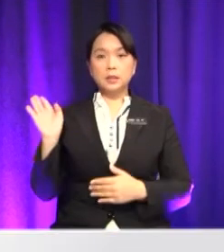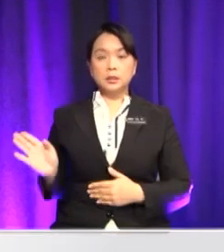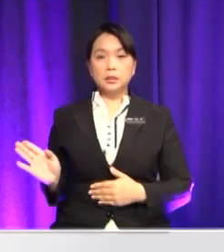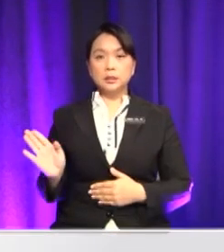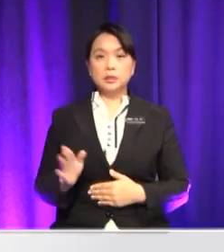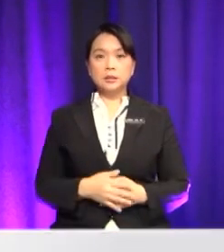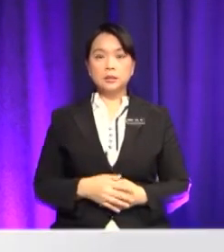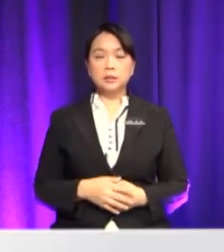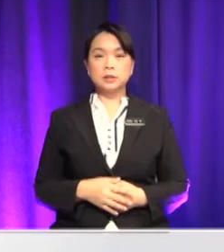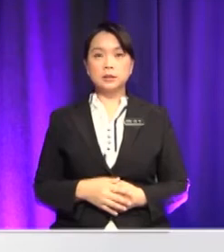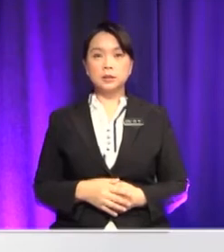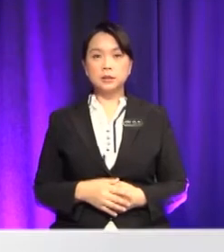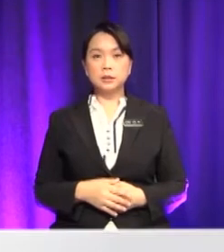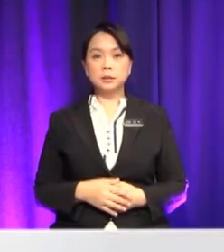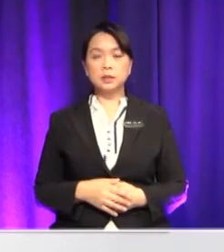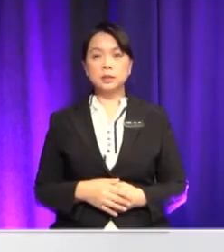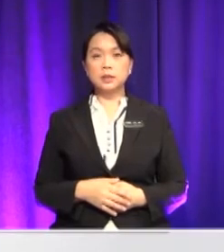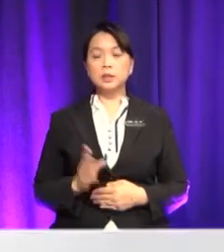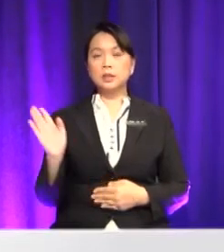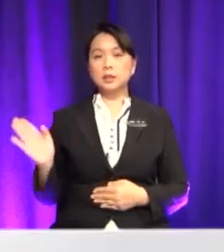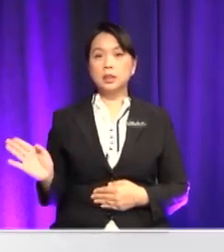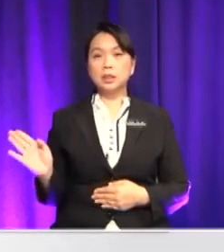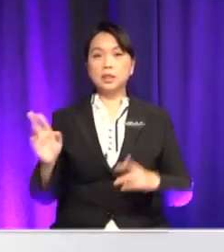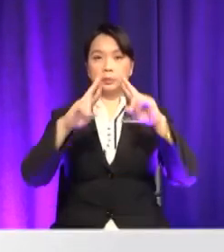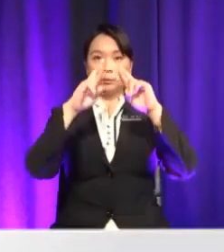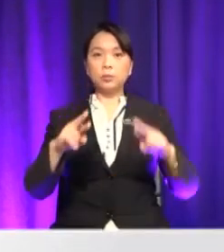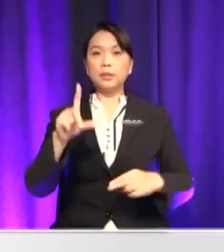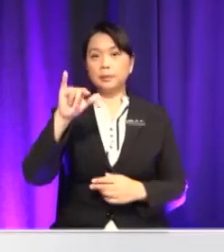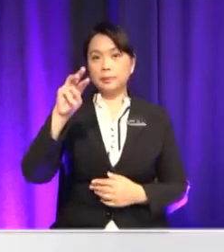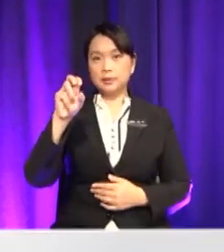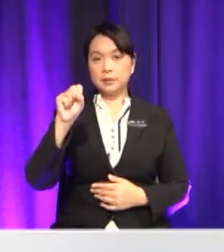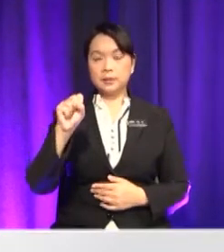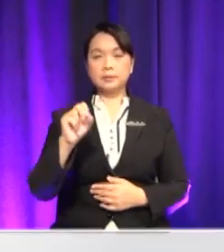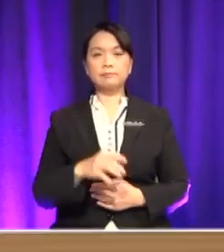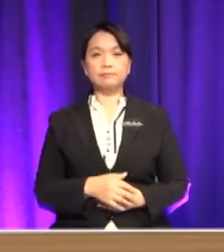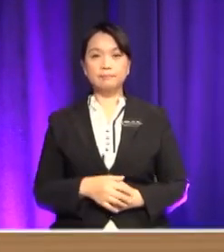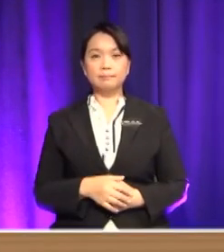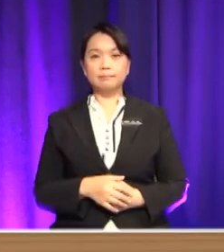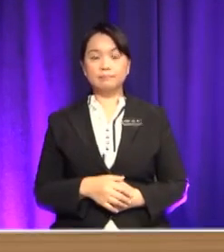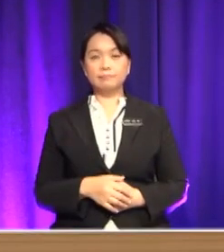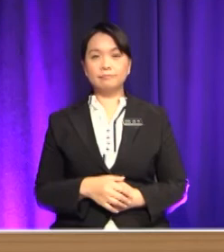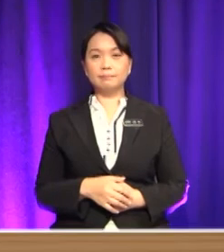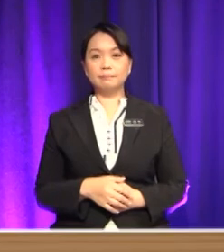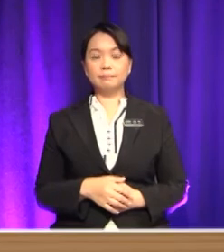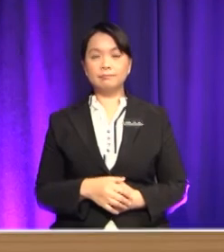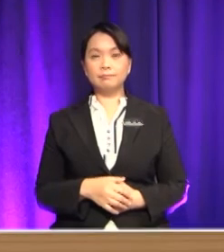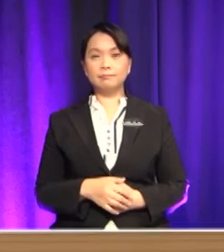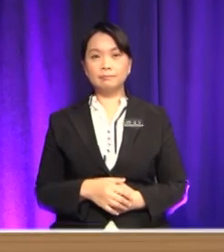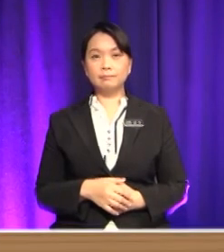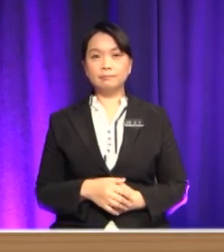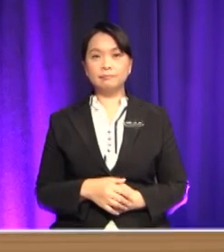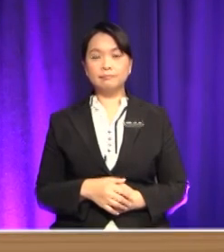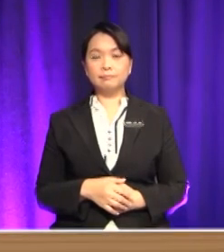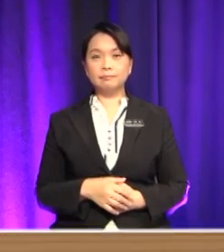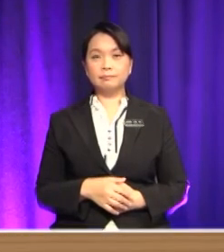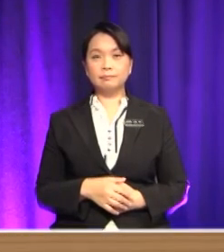Bumbung limas. Bumbung limas. Yes, sangat betul. Tanya. Tahniah Dan kepada yang ketiga. Okey, Okey. sebelum tu kita